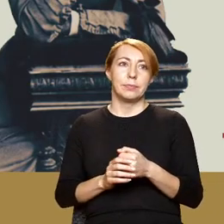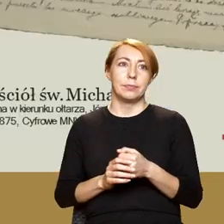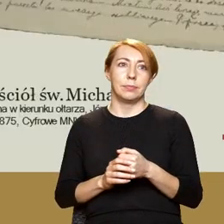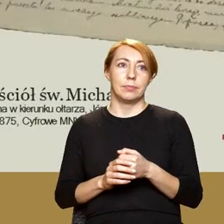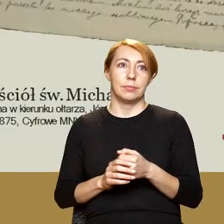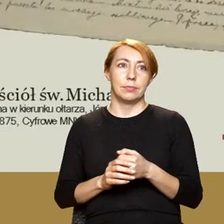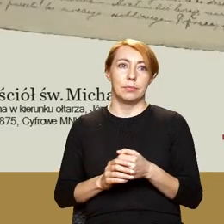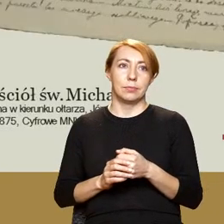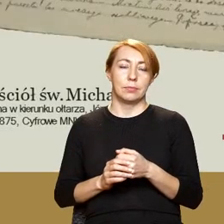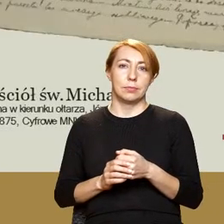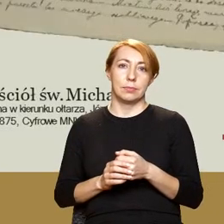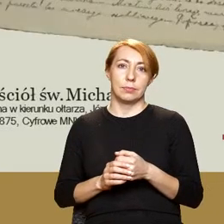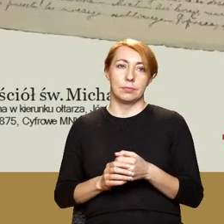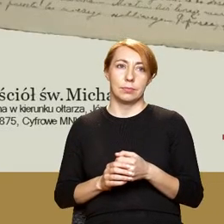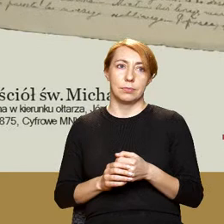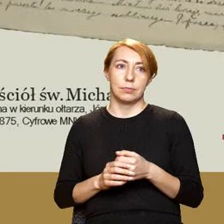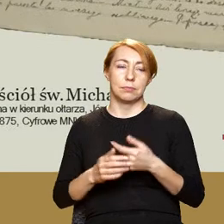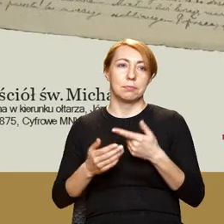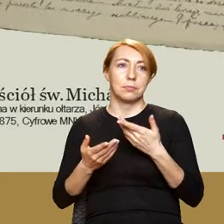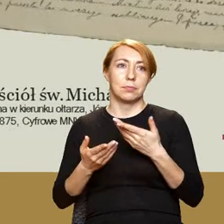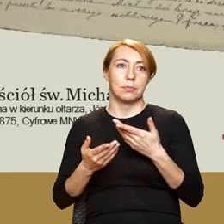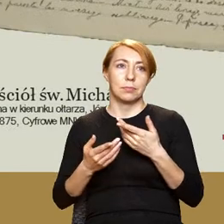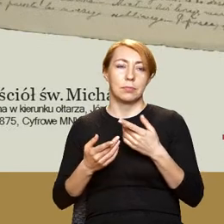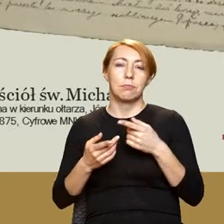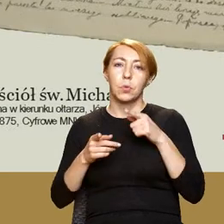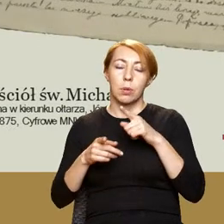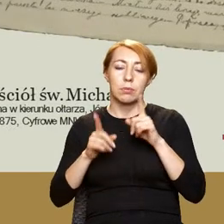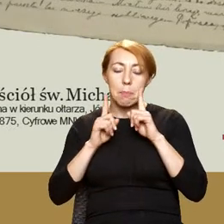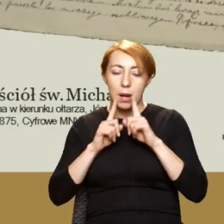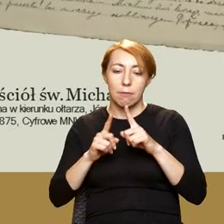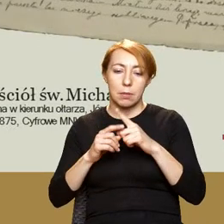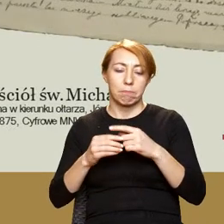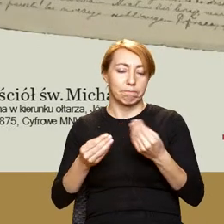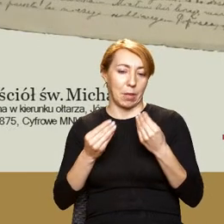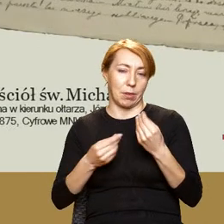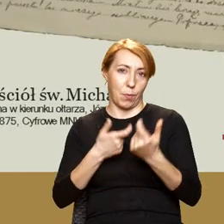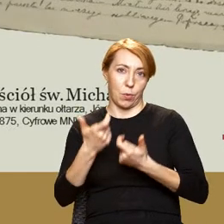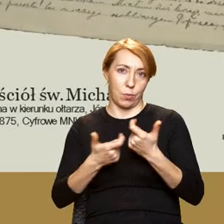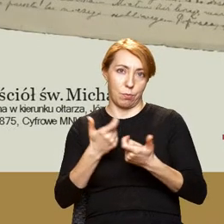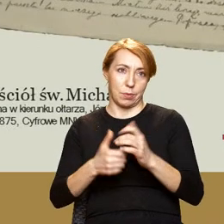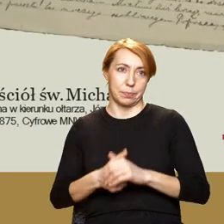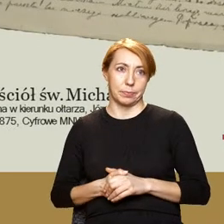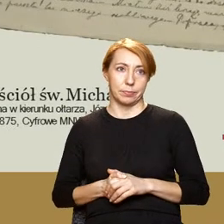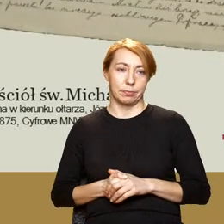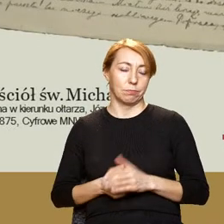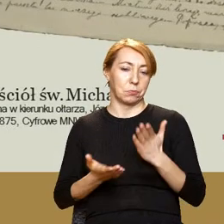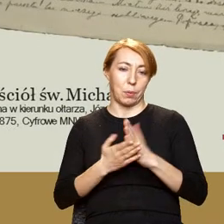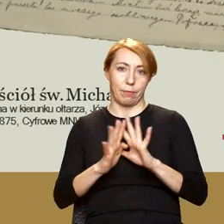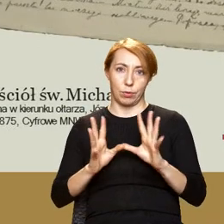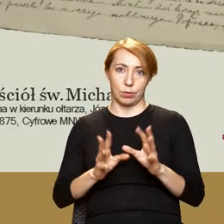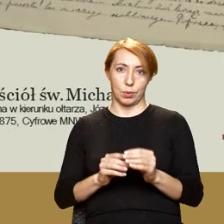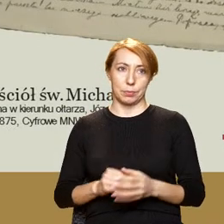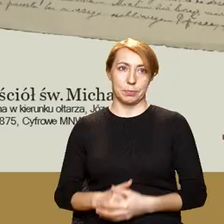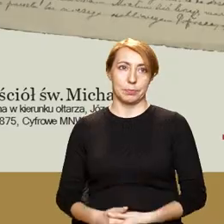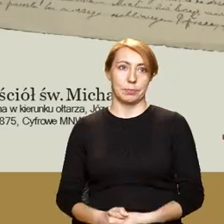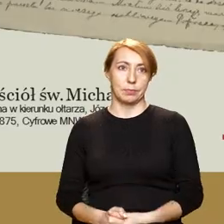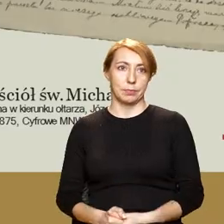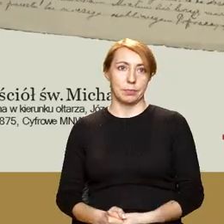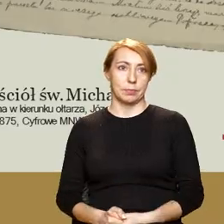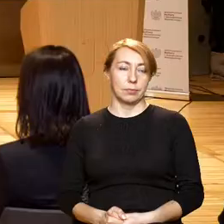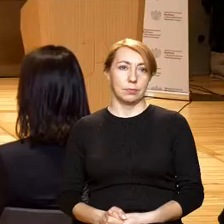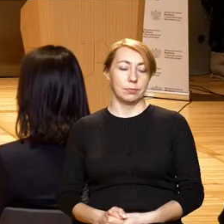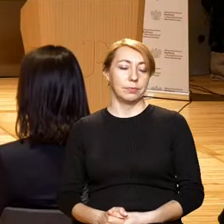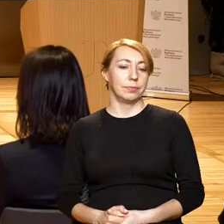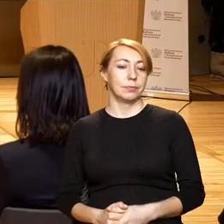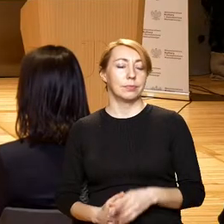pani profesor Janny Żydul, no po prostu to jest świetnie zrobione. Także to tyle może.